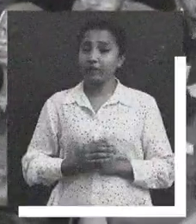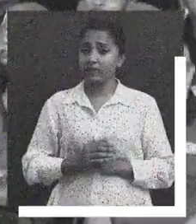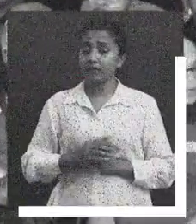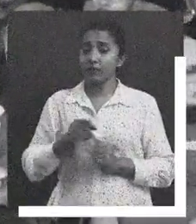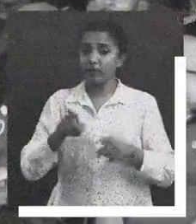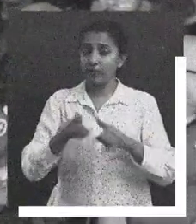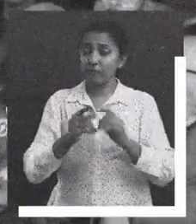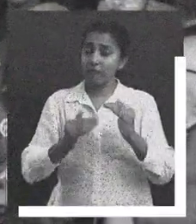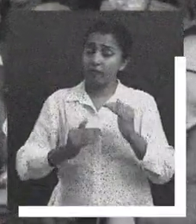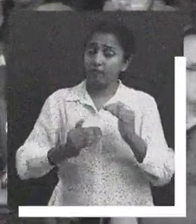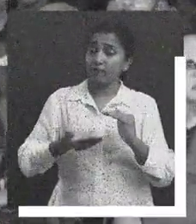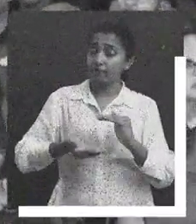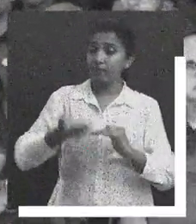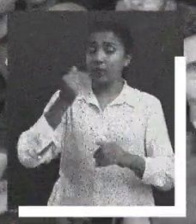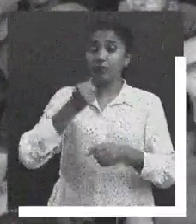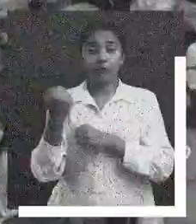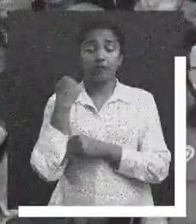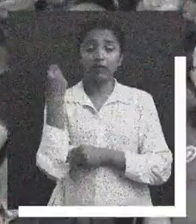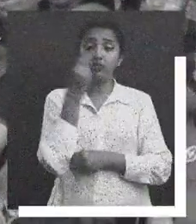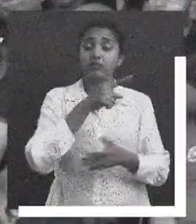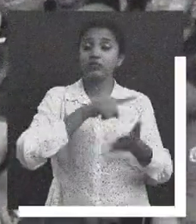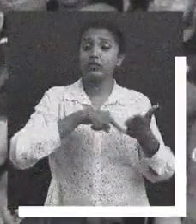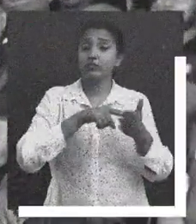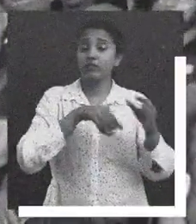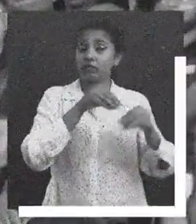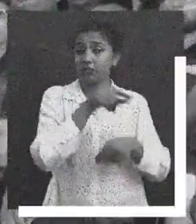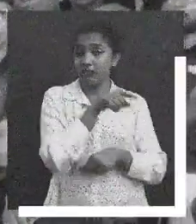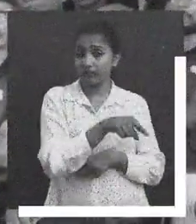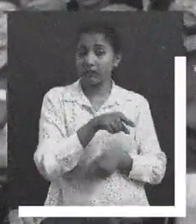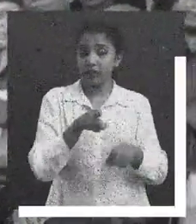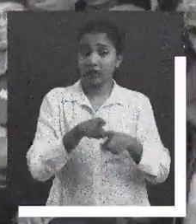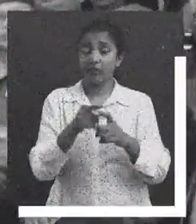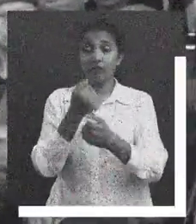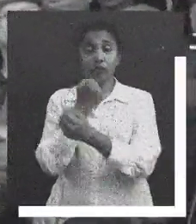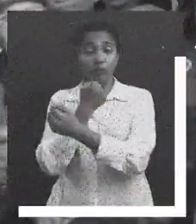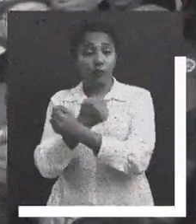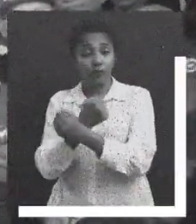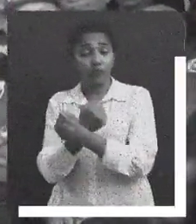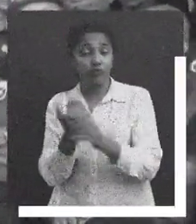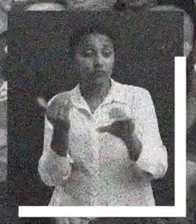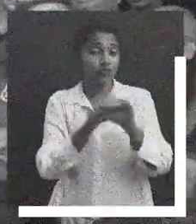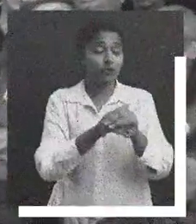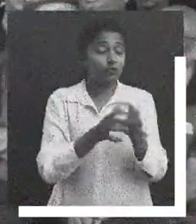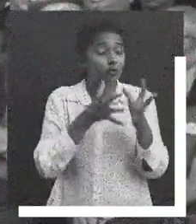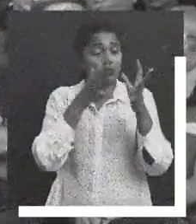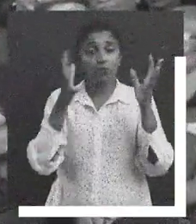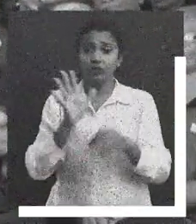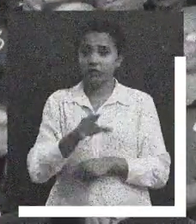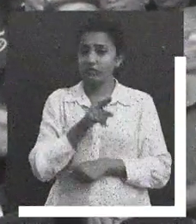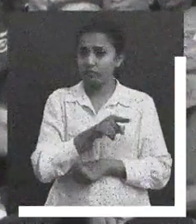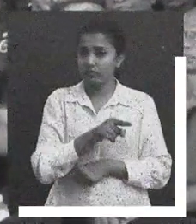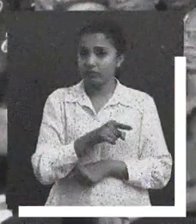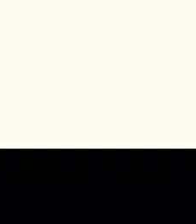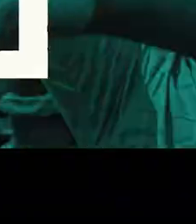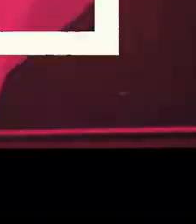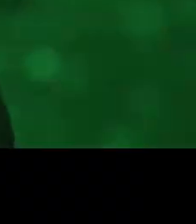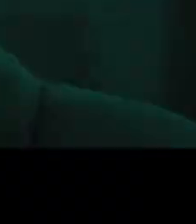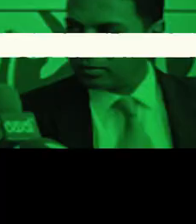වැඩිම රාජ්‍ය බල යොදවන ඡන්දේ මේක පොලිසිය මැතිවරණ ව්‍යාපාර යොදව ගන්න දරන ඡන්දේ මේක ඒකයි දේශබද්ධ ඕන